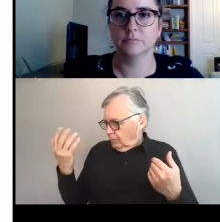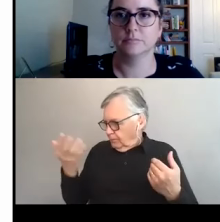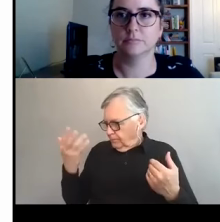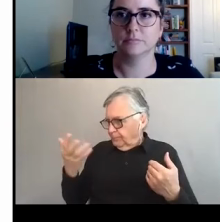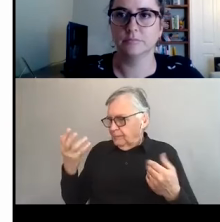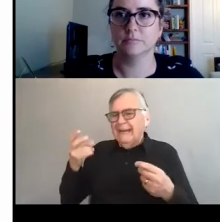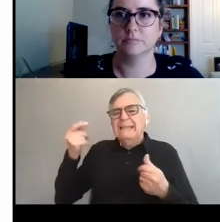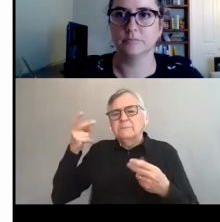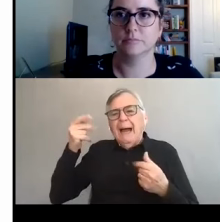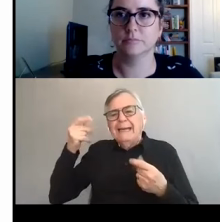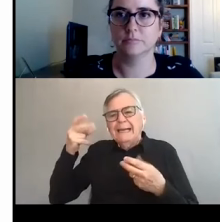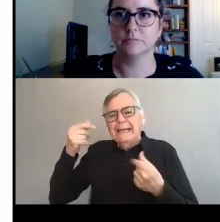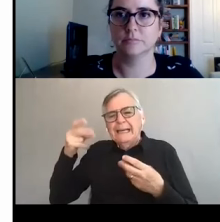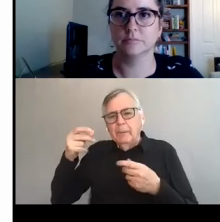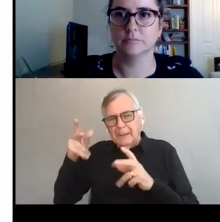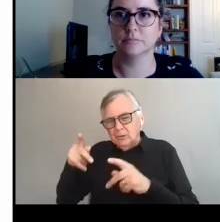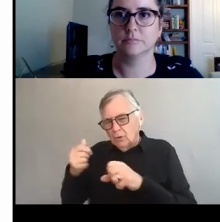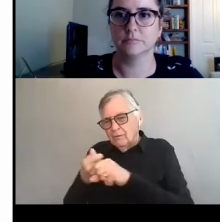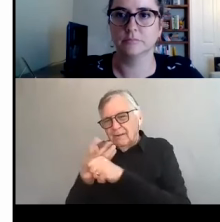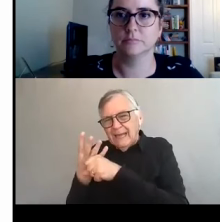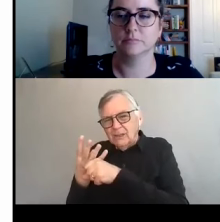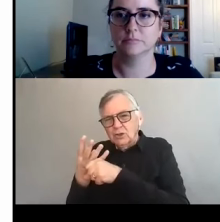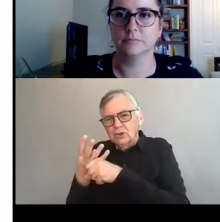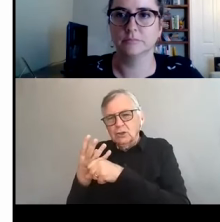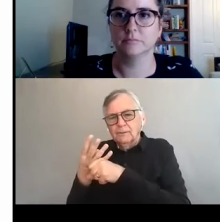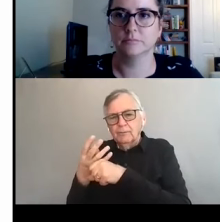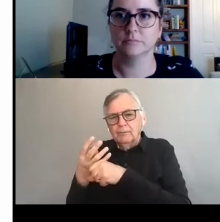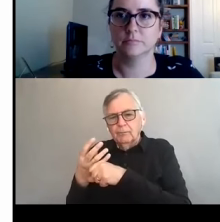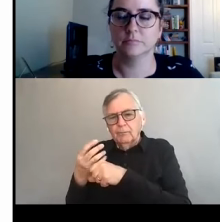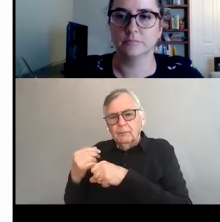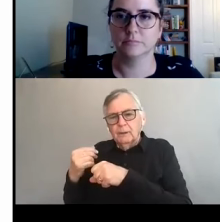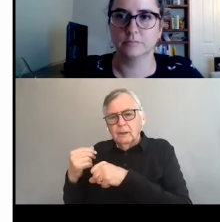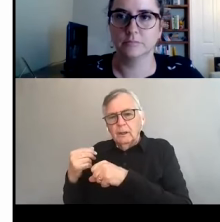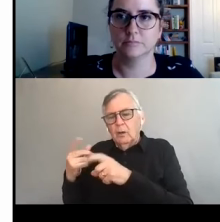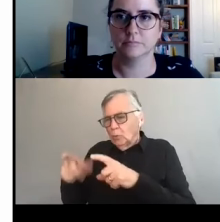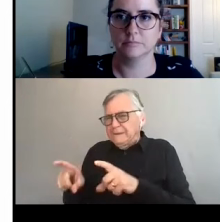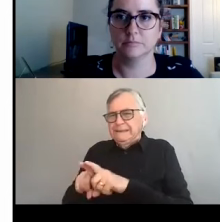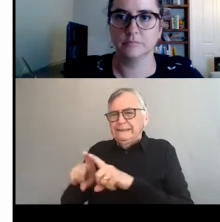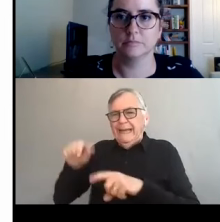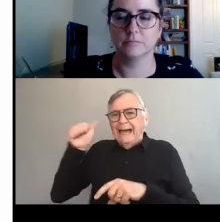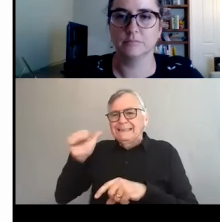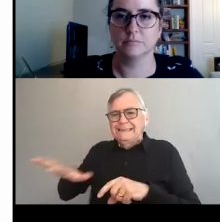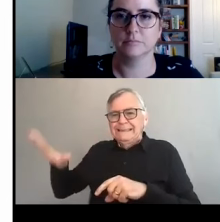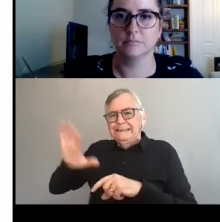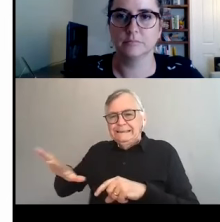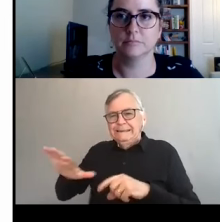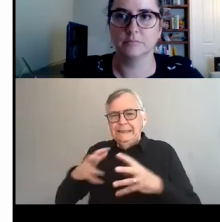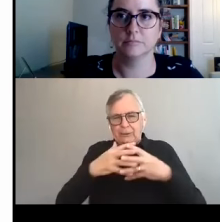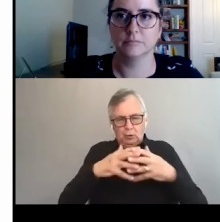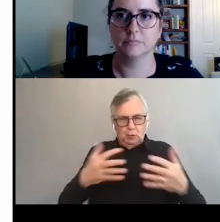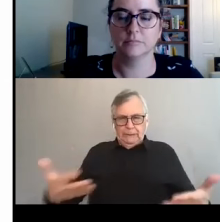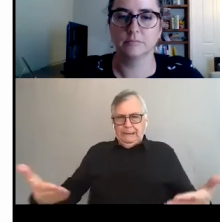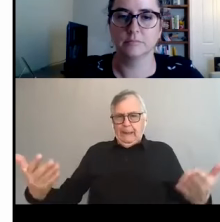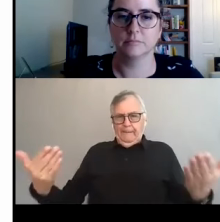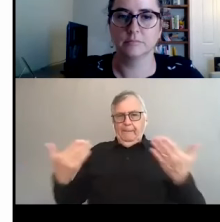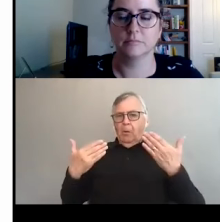en Espagne, il y avait des études faites en Asie, des études faites aux États-Unis qui montraient